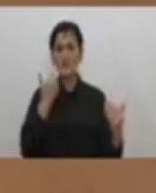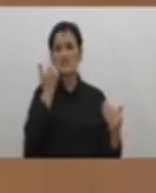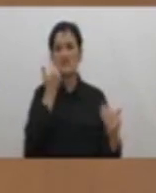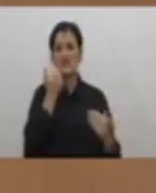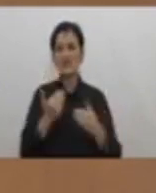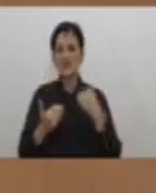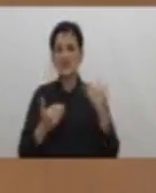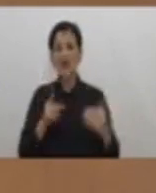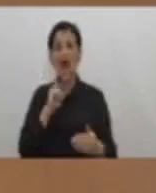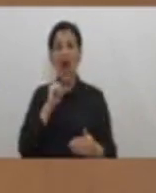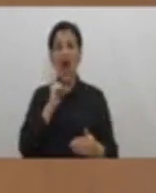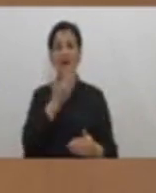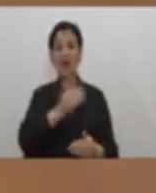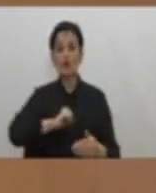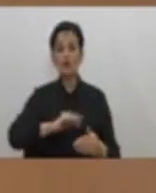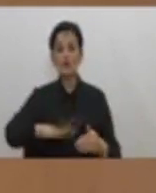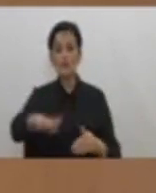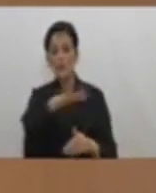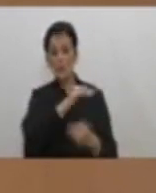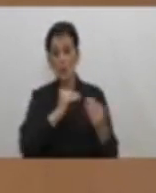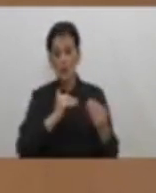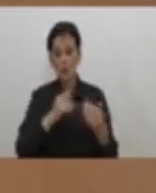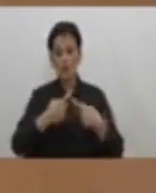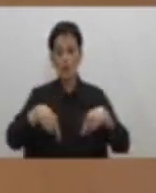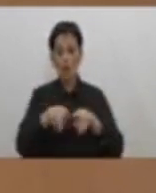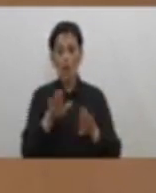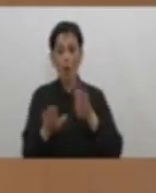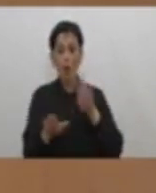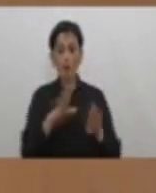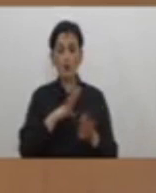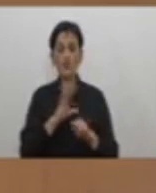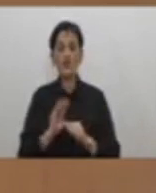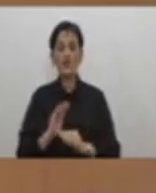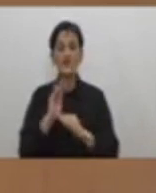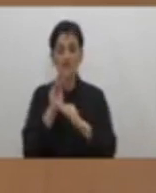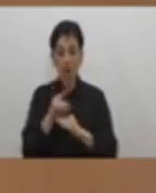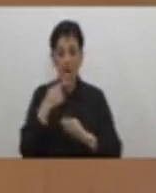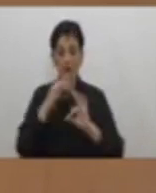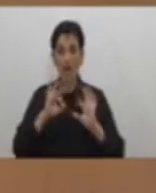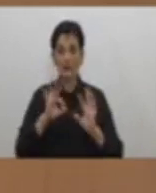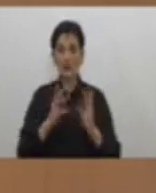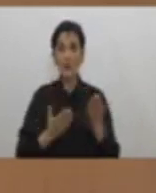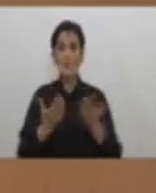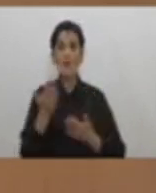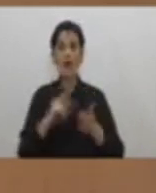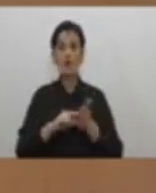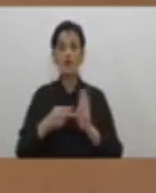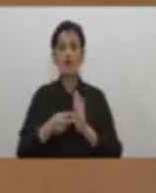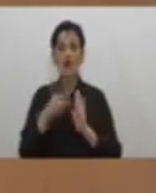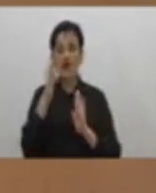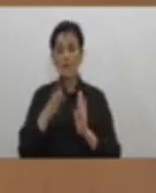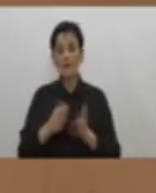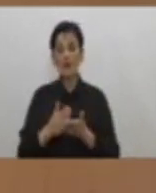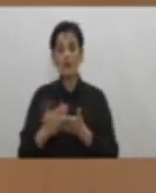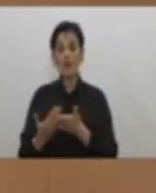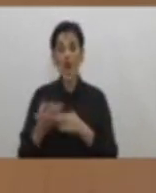მისი ახალგაზრდული ფრთის მიერ ორგანიზებული და ეს იყო დამატებით მოგახსენებთ ბაკურიანის გეგმის შემადგენელი ნაწილი